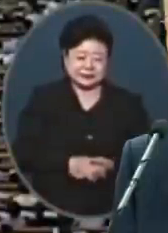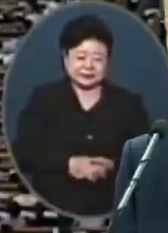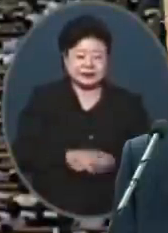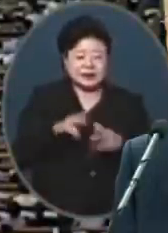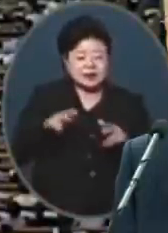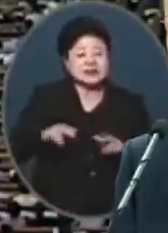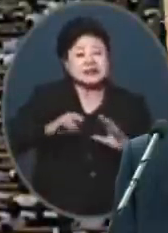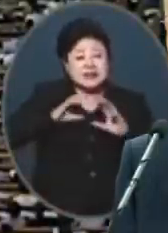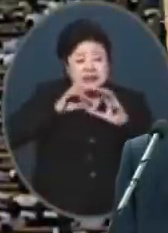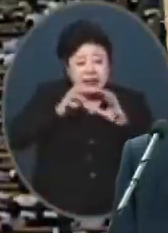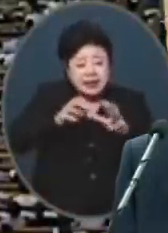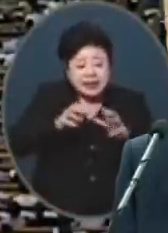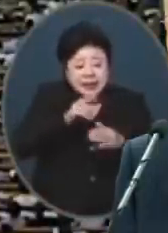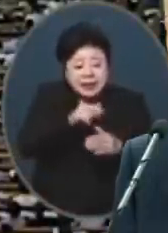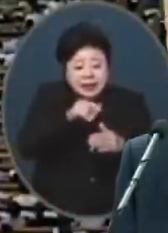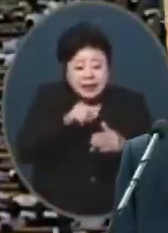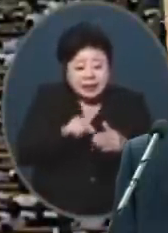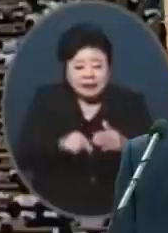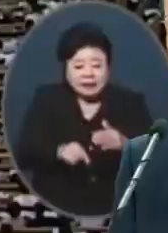이 세상에